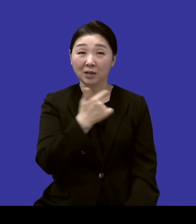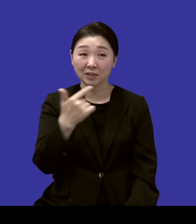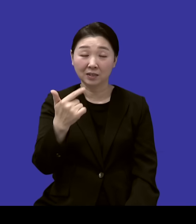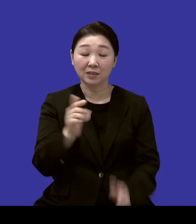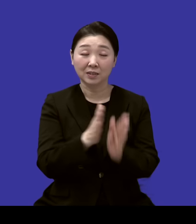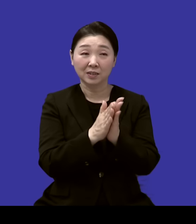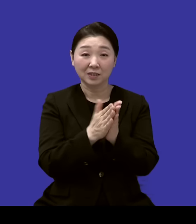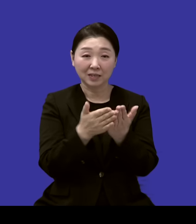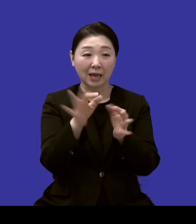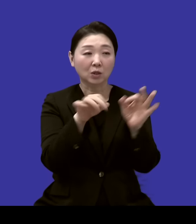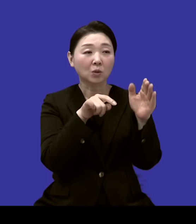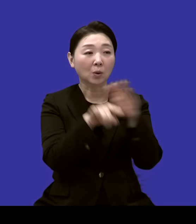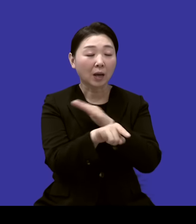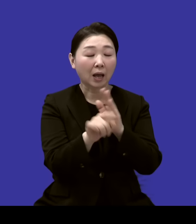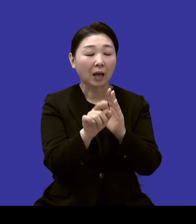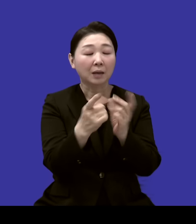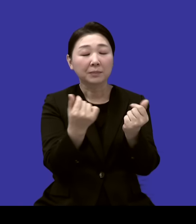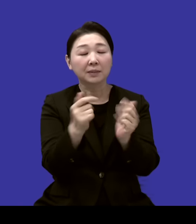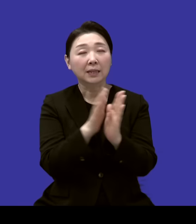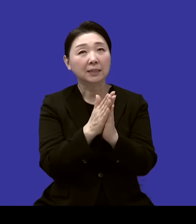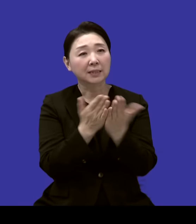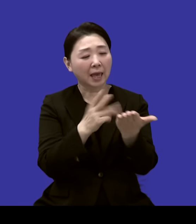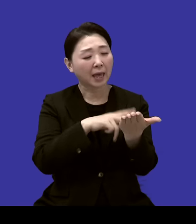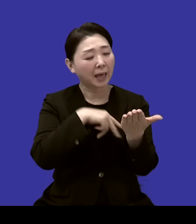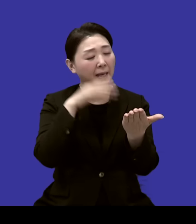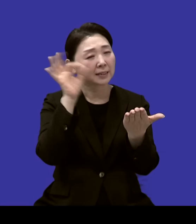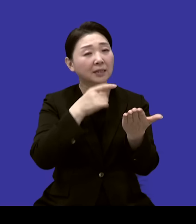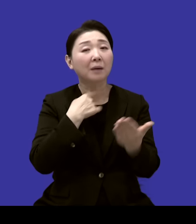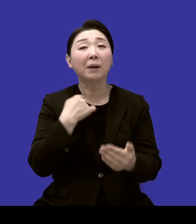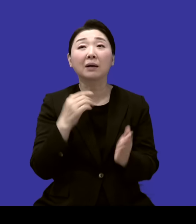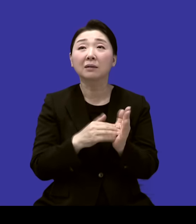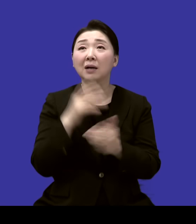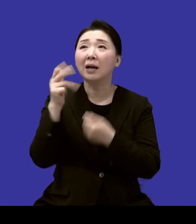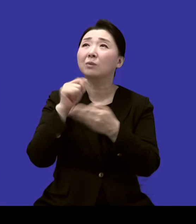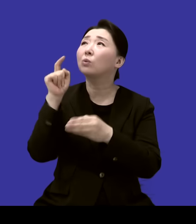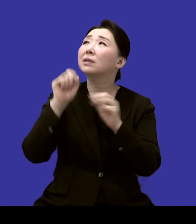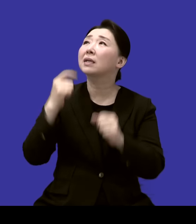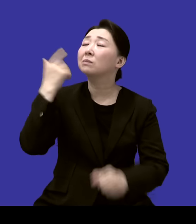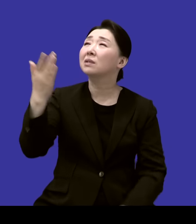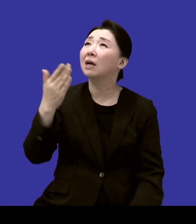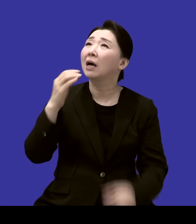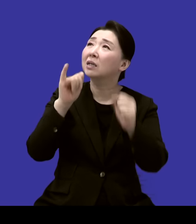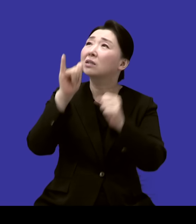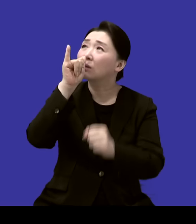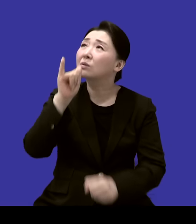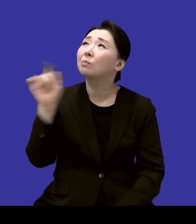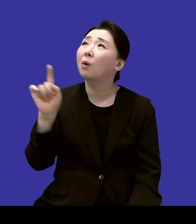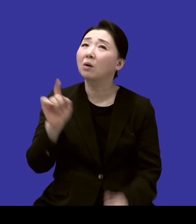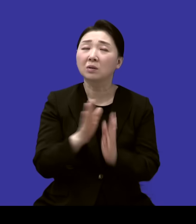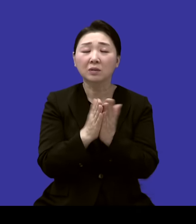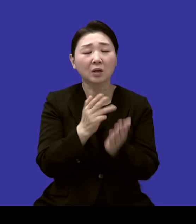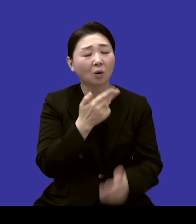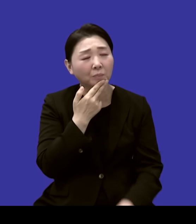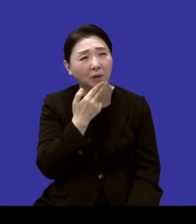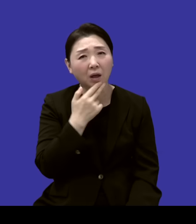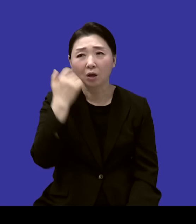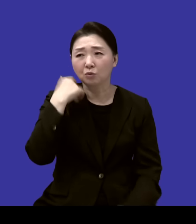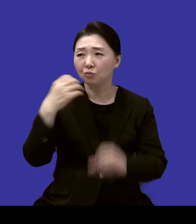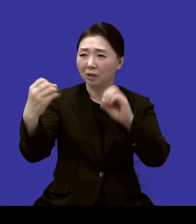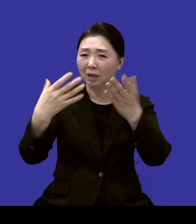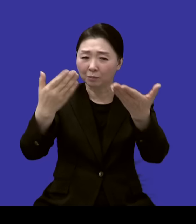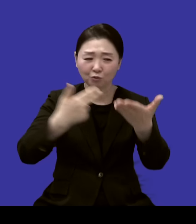유사한 제목의 책을 엄청 찾아봤던 적이 있어요. 정말 하나님 어디 계십니까? 계시긴 계십니까? 이런 책은 없을까? 그래서 누군가 답을 내는